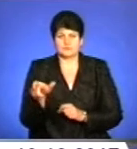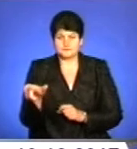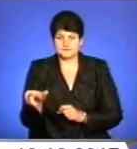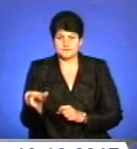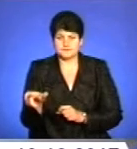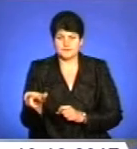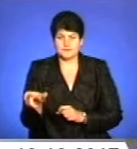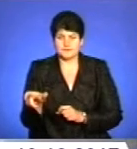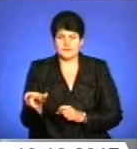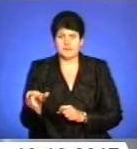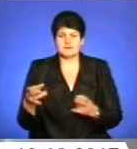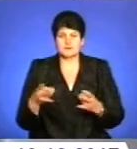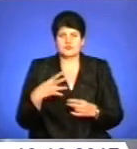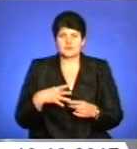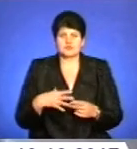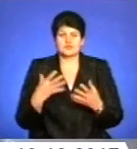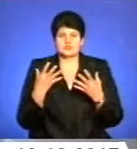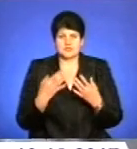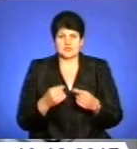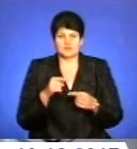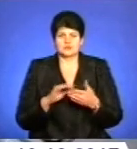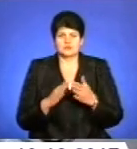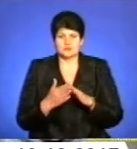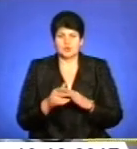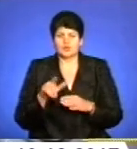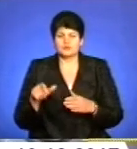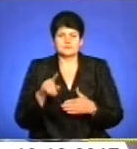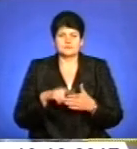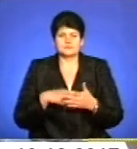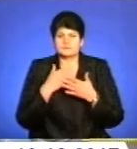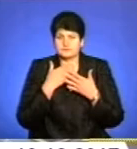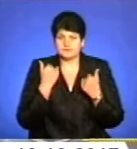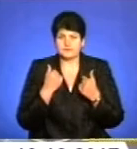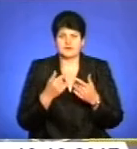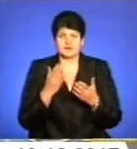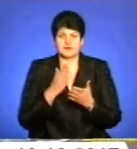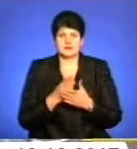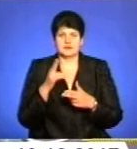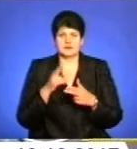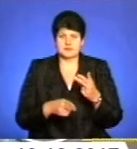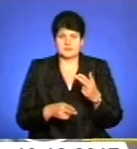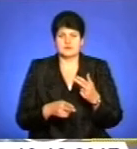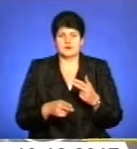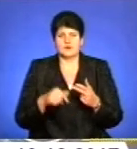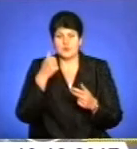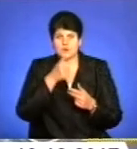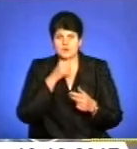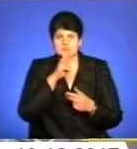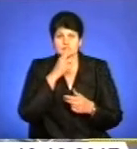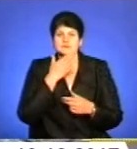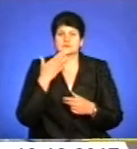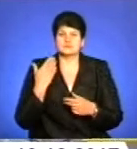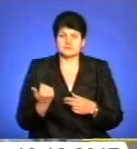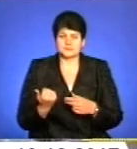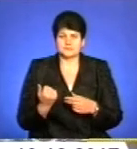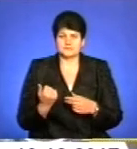Мабуть, слід очікувати ще загострення такої ситуації, бо люди просто зневірилися, підходить кінець фінансового року, а заробітної плати немає. Ну а